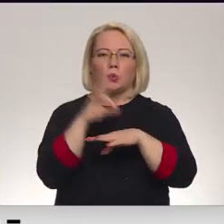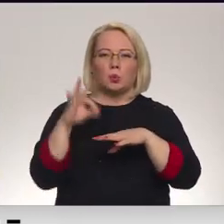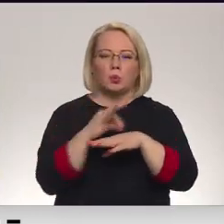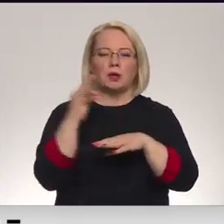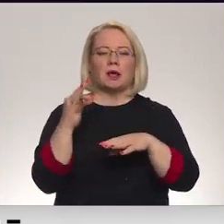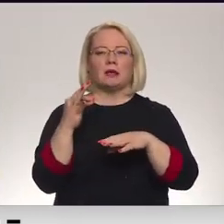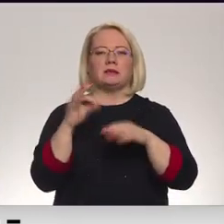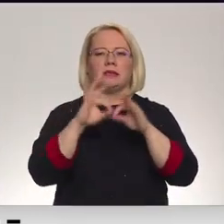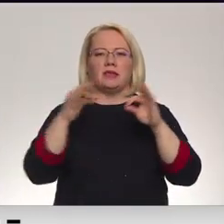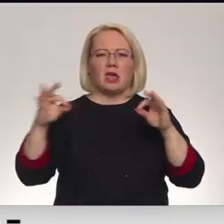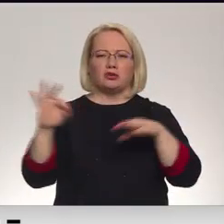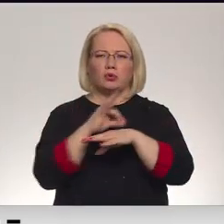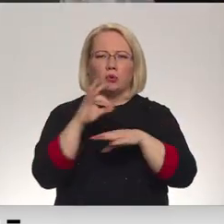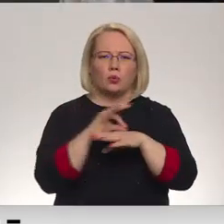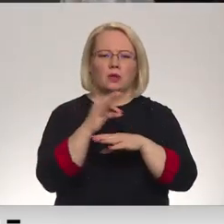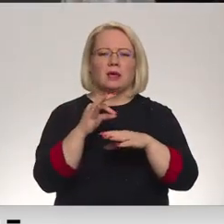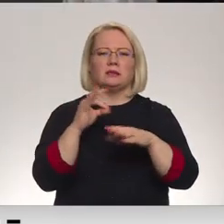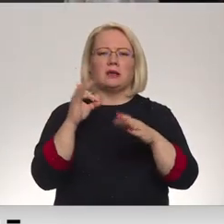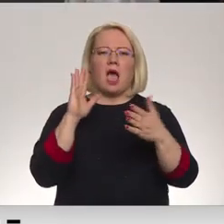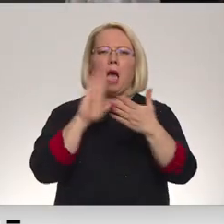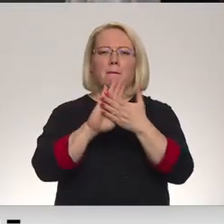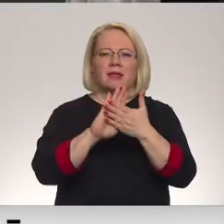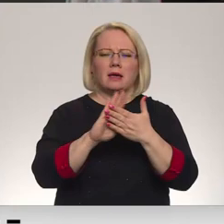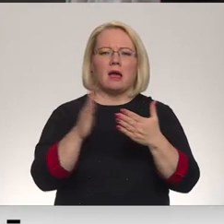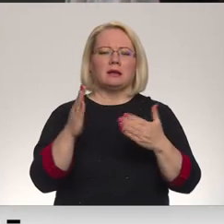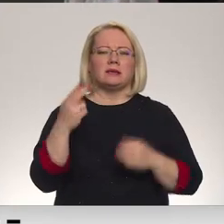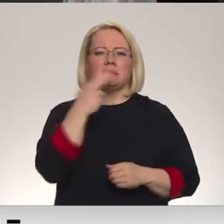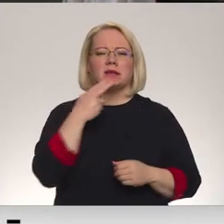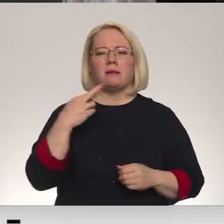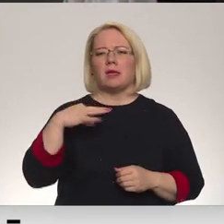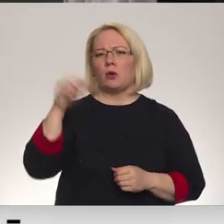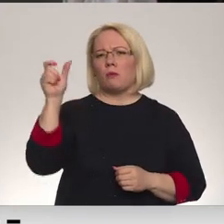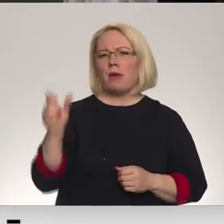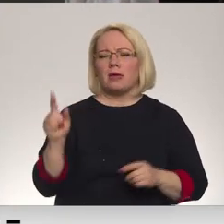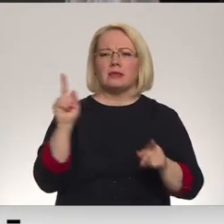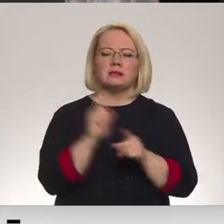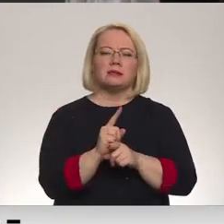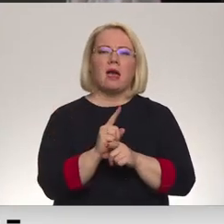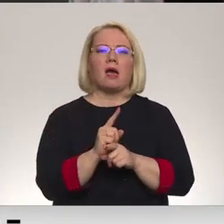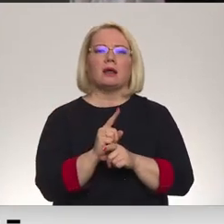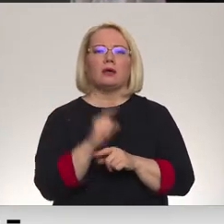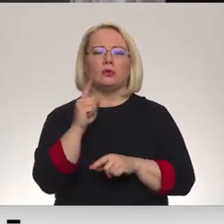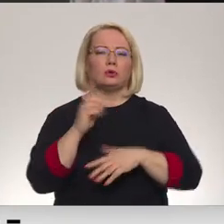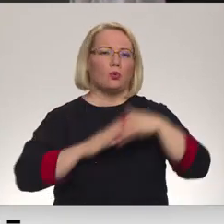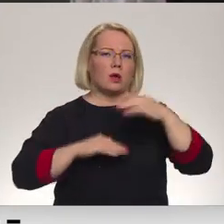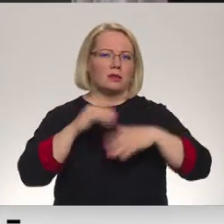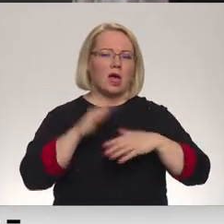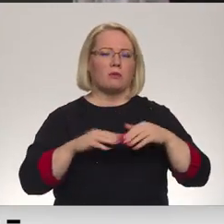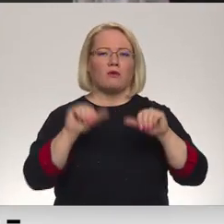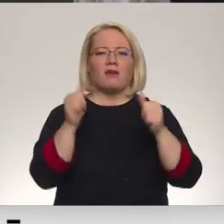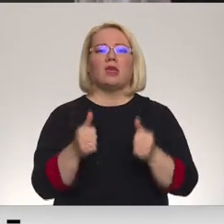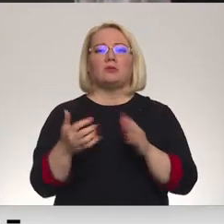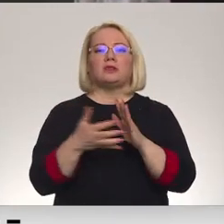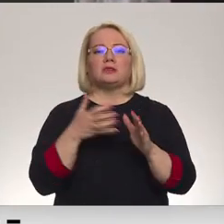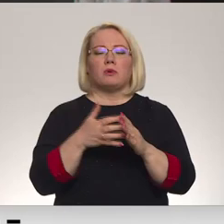spodudūriens, ķēždūriens, aplikācijas, saimniekmeitas arī šos rokdarba veids